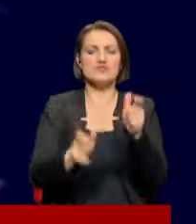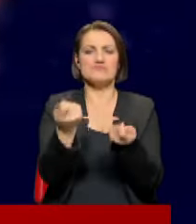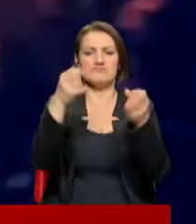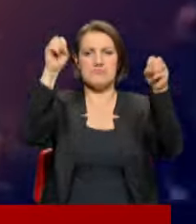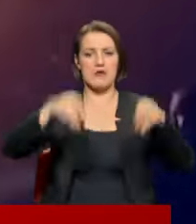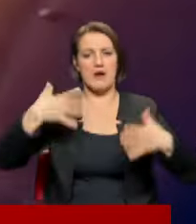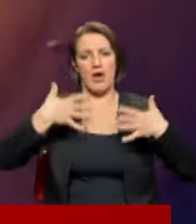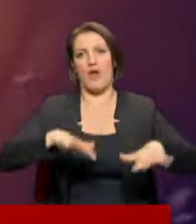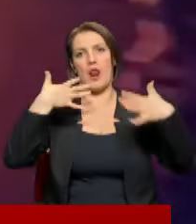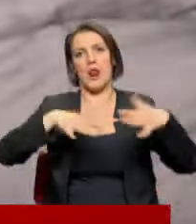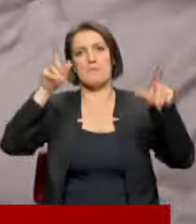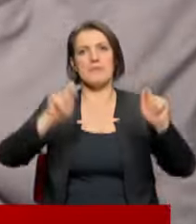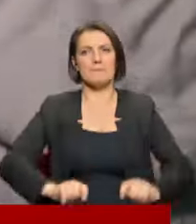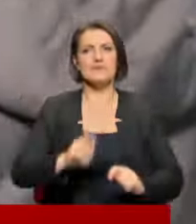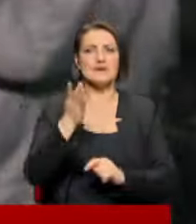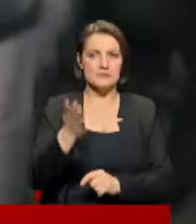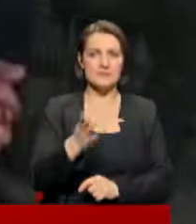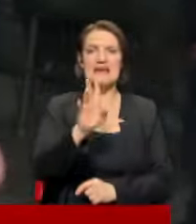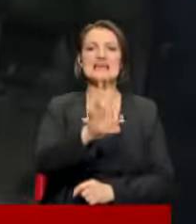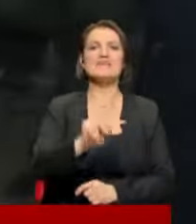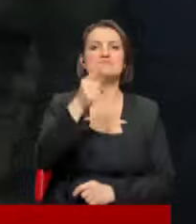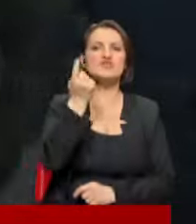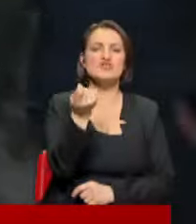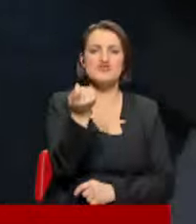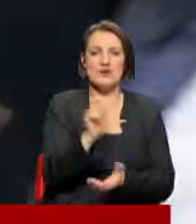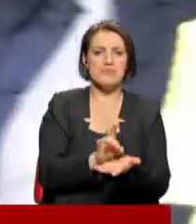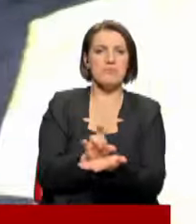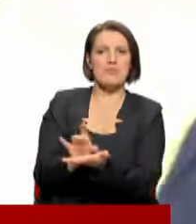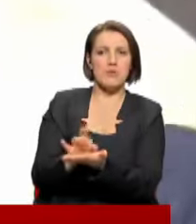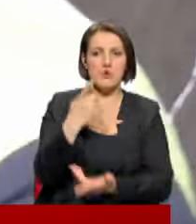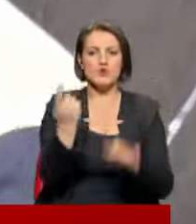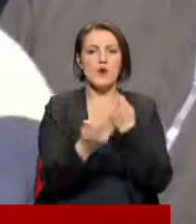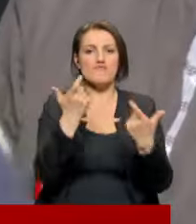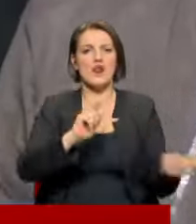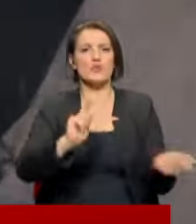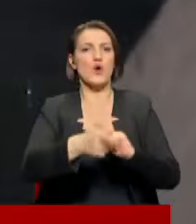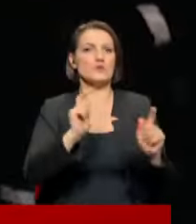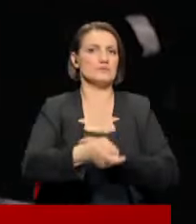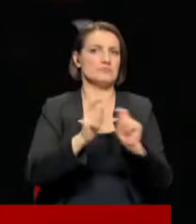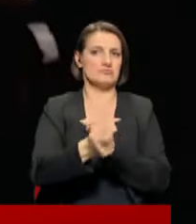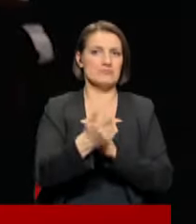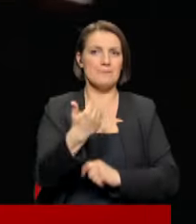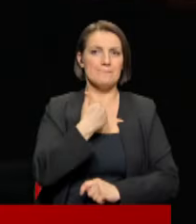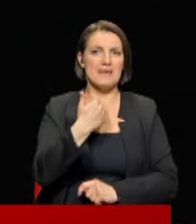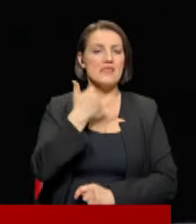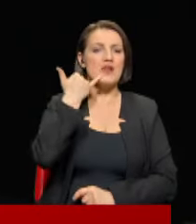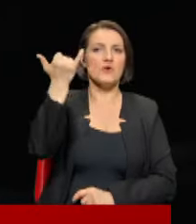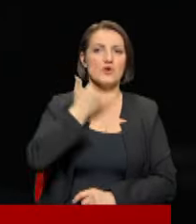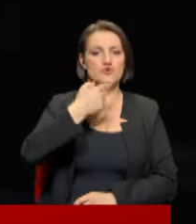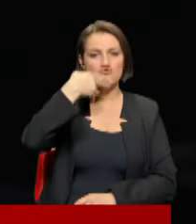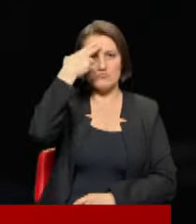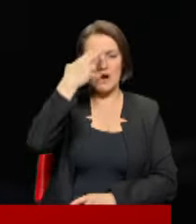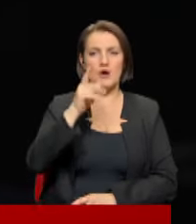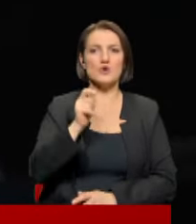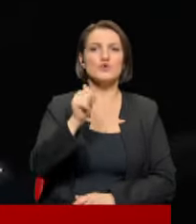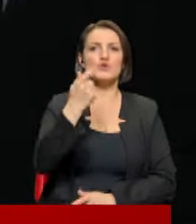bıraktı, eyleme başladı. İddiaya göre 70 işçi kovuldu, görev yerleri değişenler oldu. Beni telefonla aradılar, cuma günü